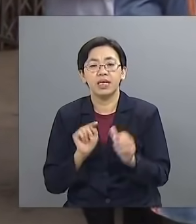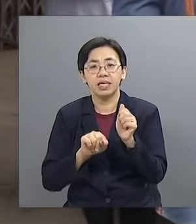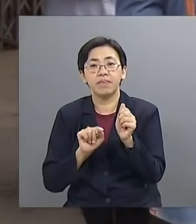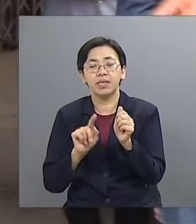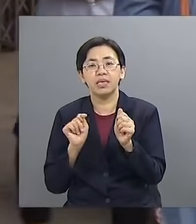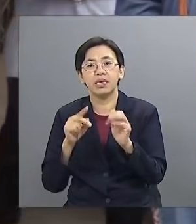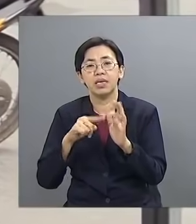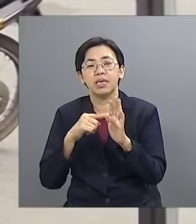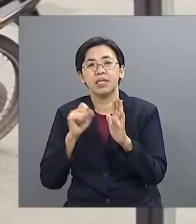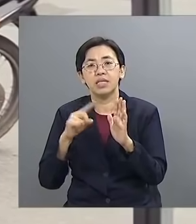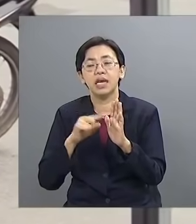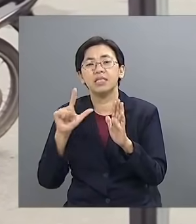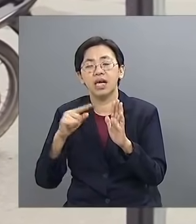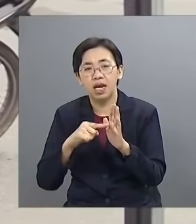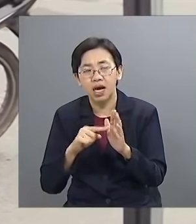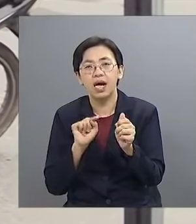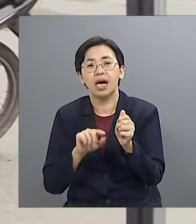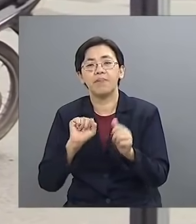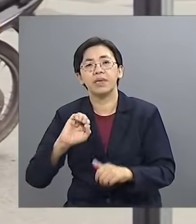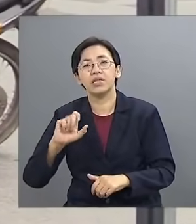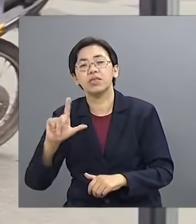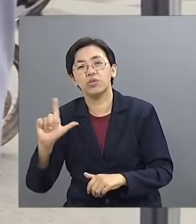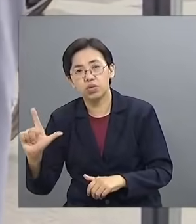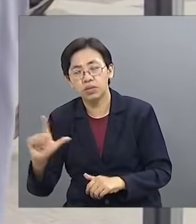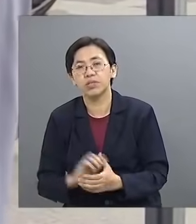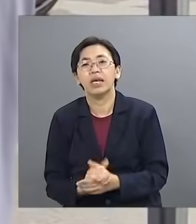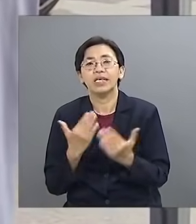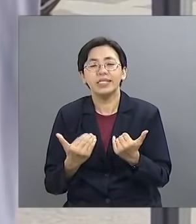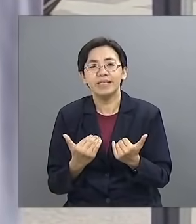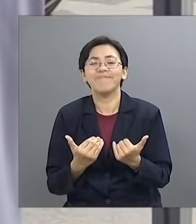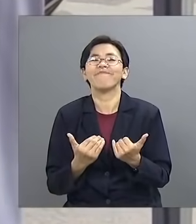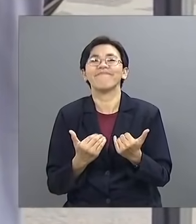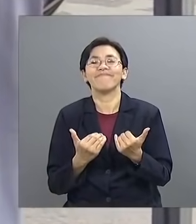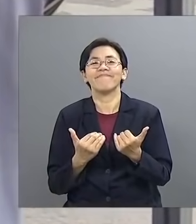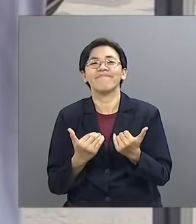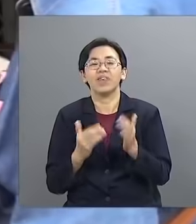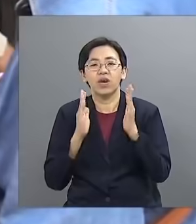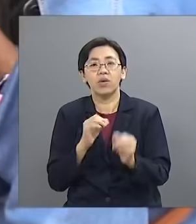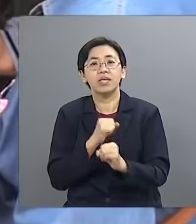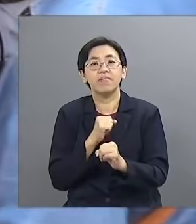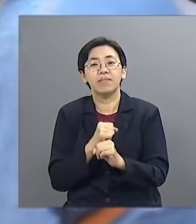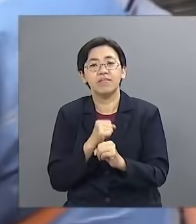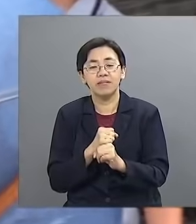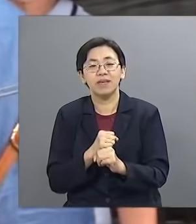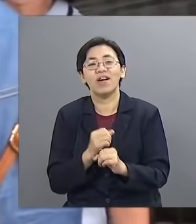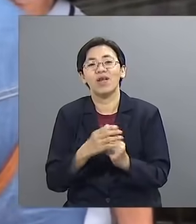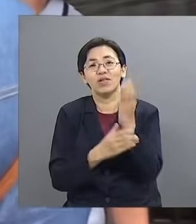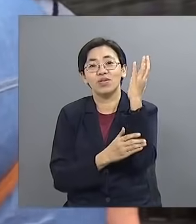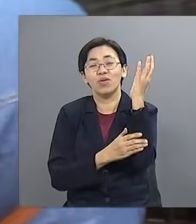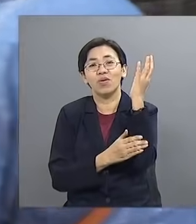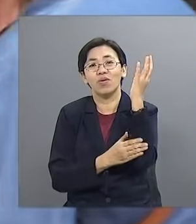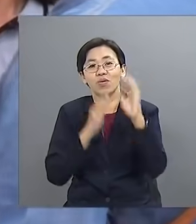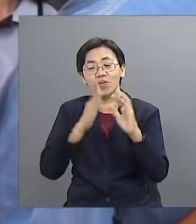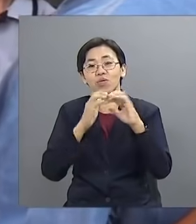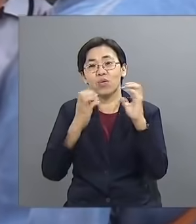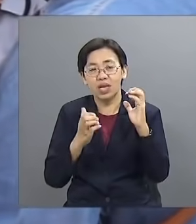พิตามอำเภอศรีชนเนี่ยค่ะมีการย้ายถิ่นของคนงานตัดทุเรียนจากจังหวัดระยองจันทบุรี